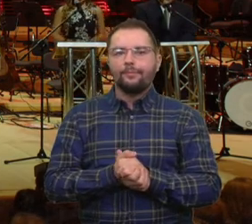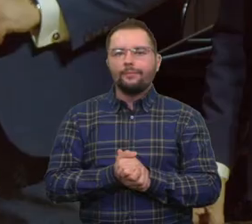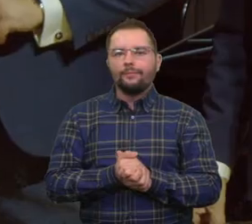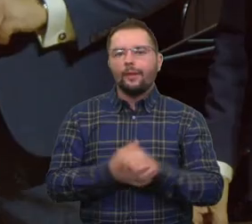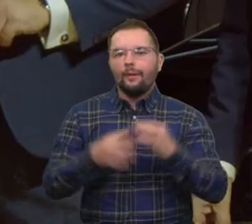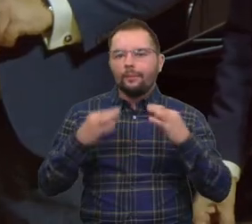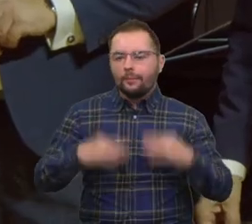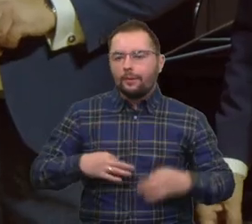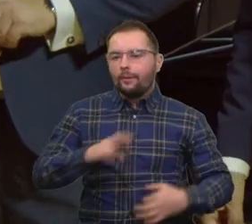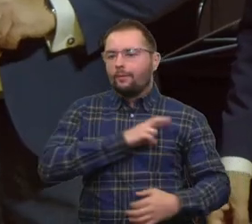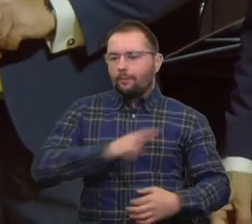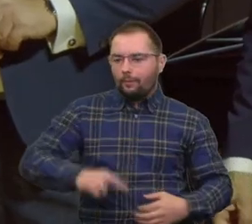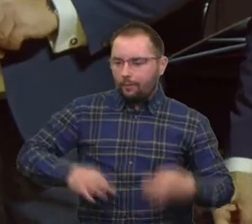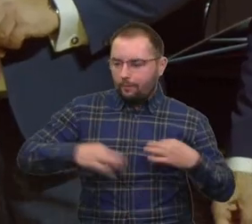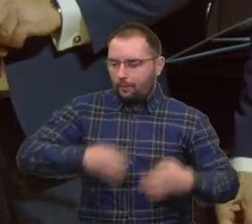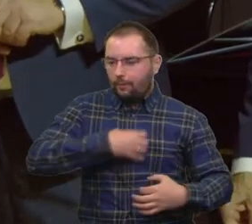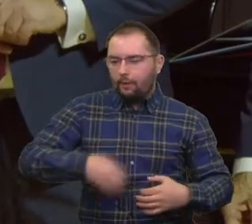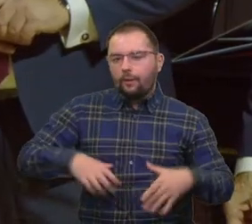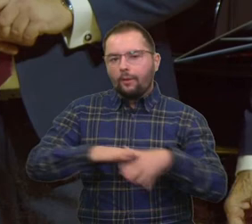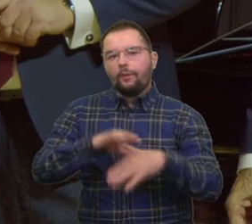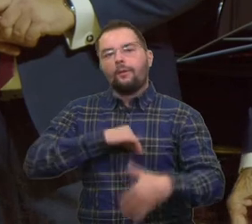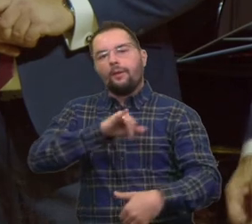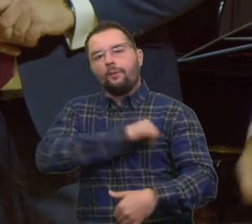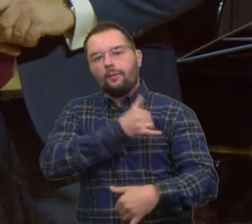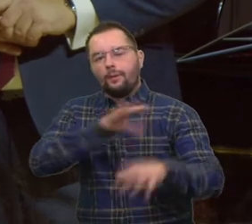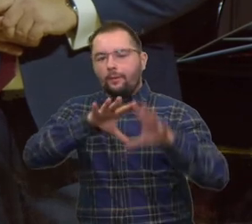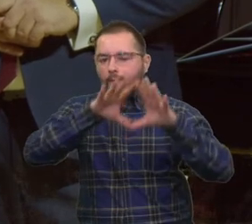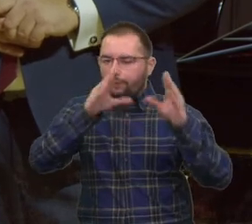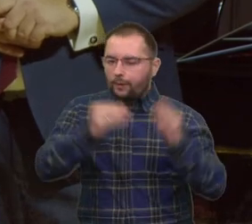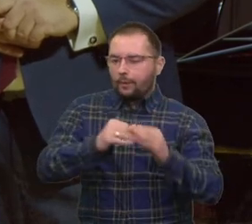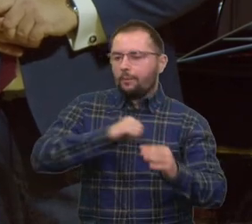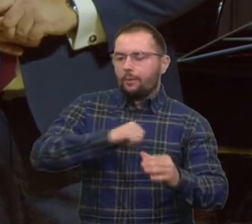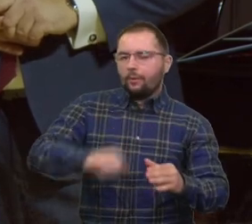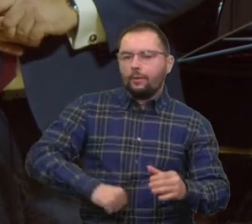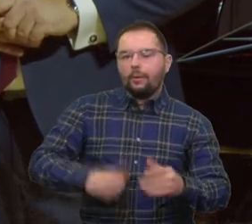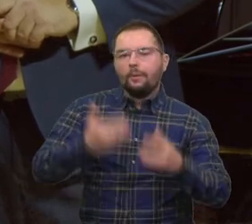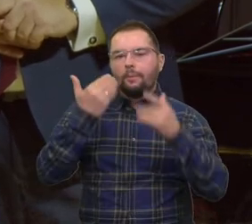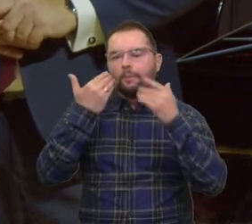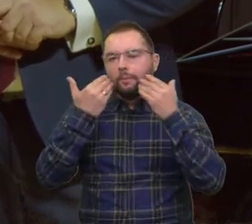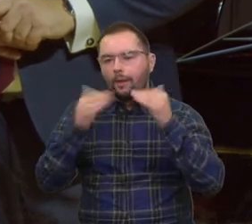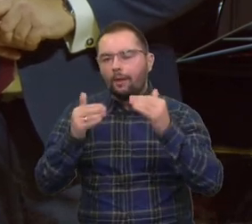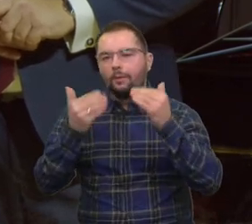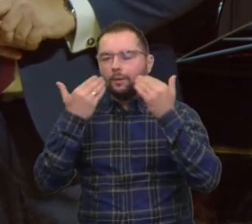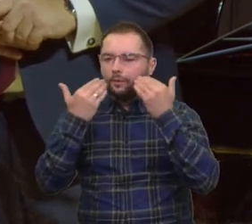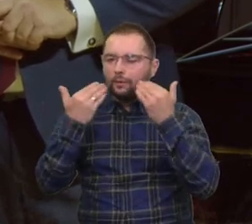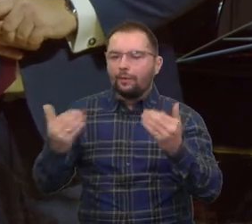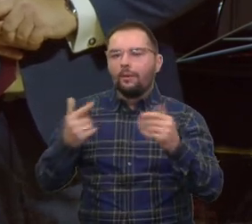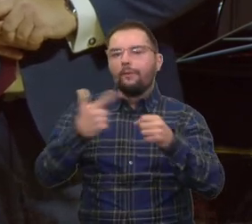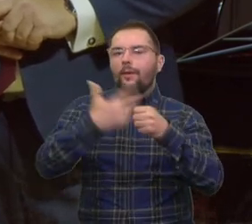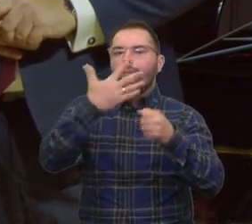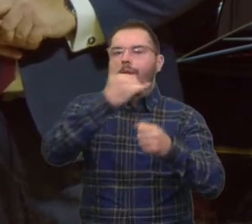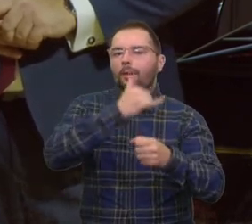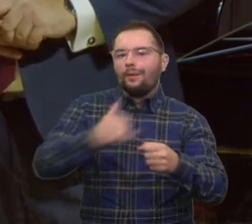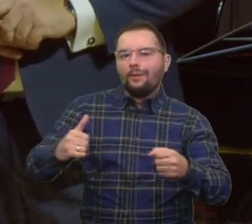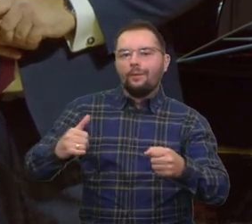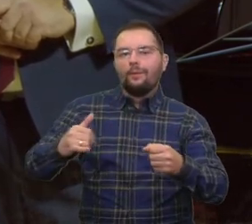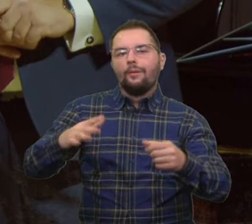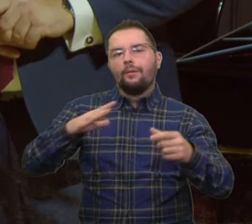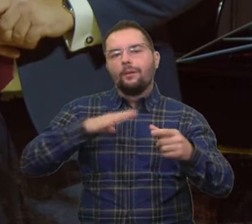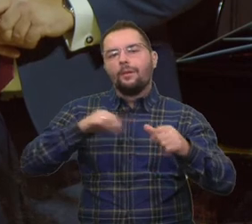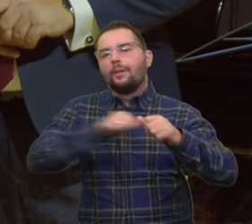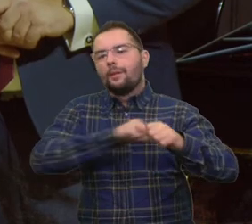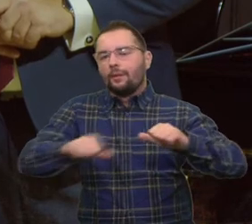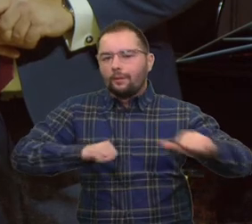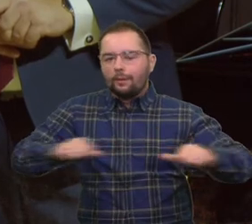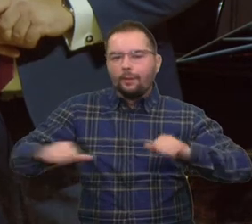Panie premierze, panie marszałku, w imieniu wszystkich nagrodzonych bardzo serdecznie dziękuję. 25 lat samorządu